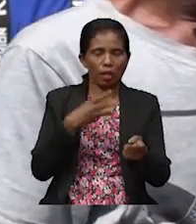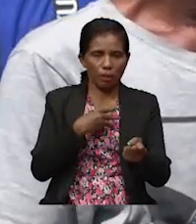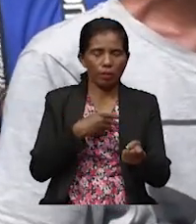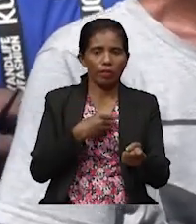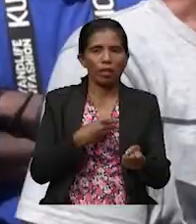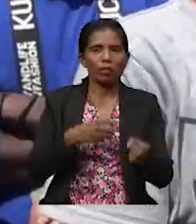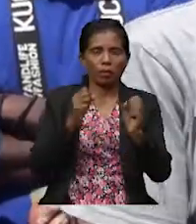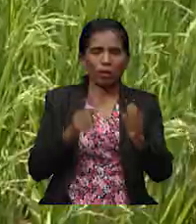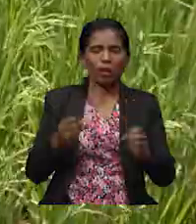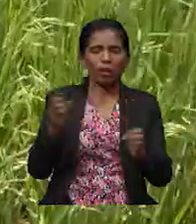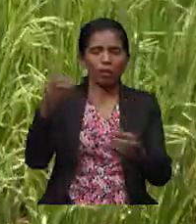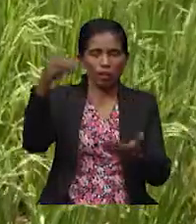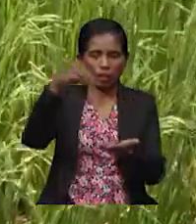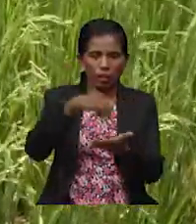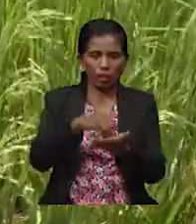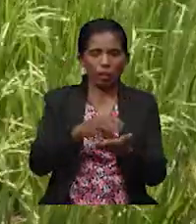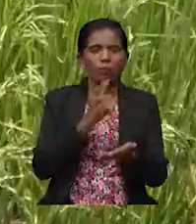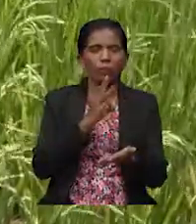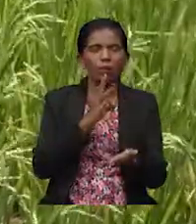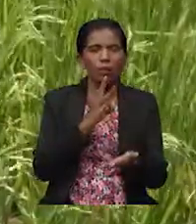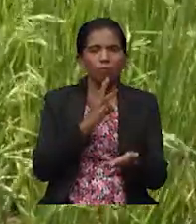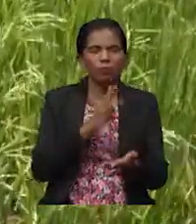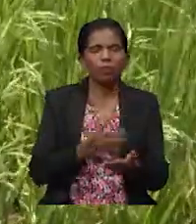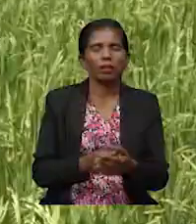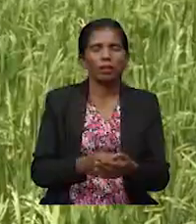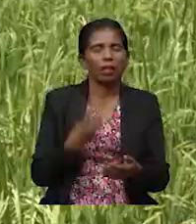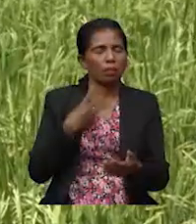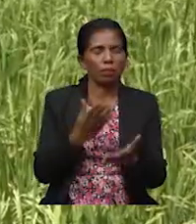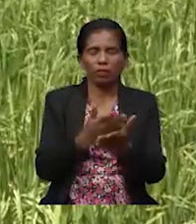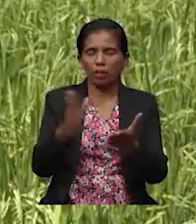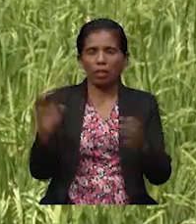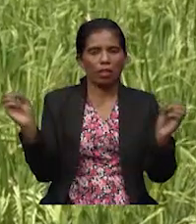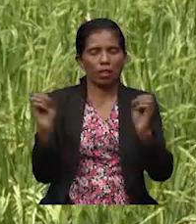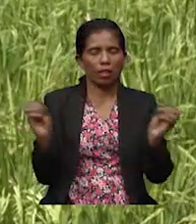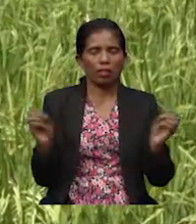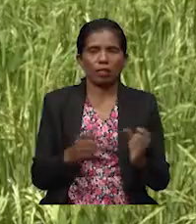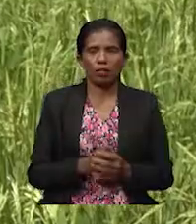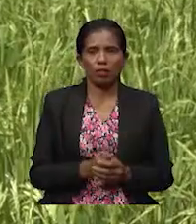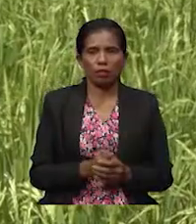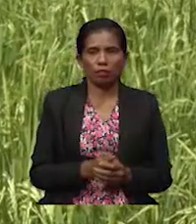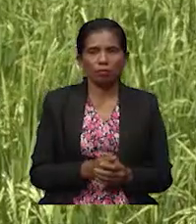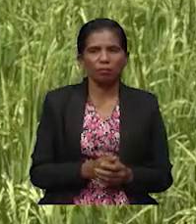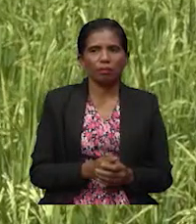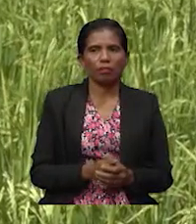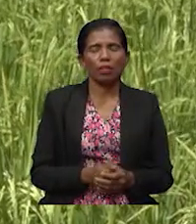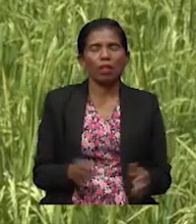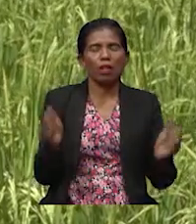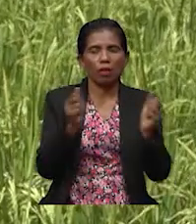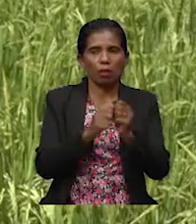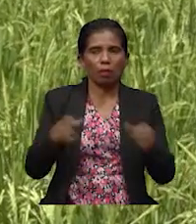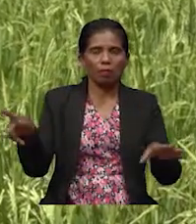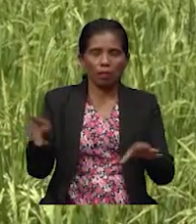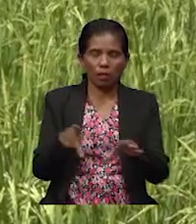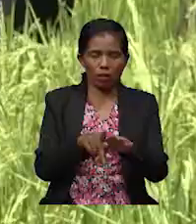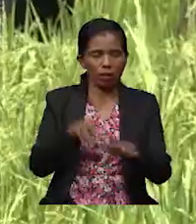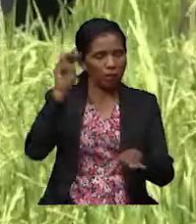tamba natar barak liu be utuan ami pahe ladun to ne duni ho presença sua excelência ministro